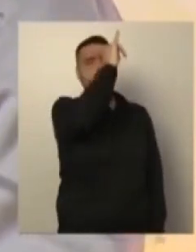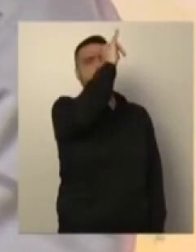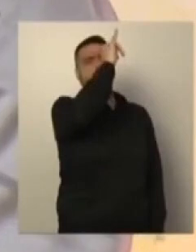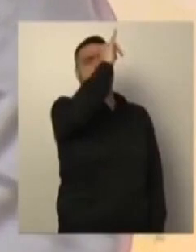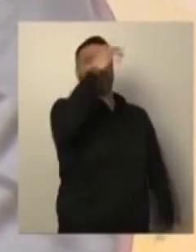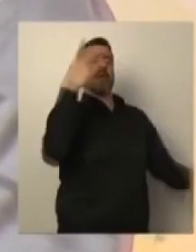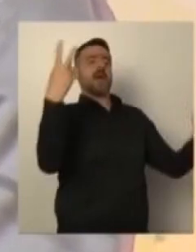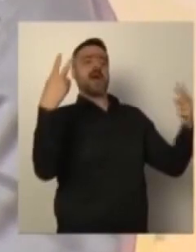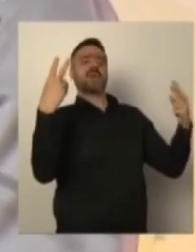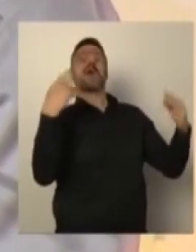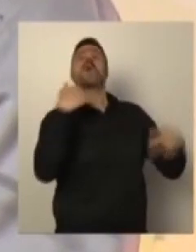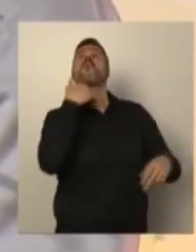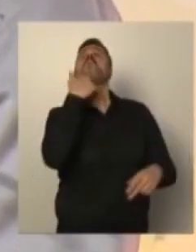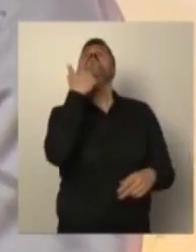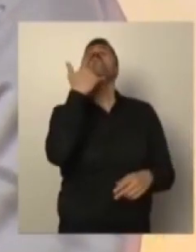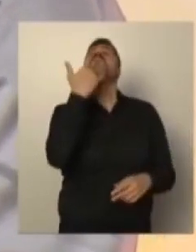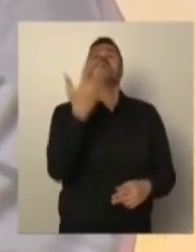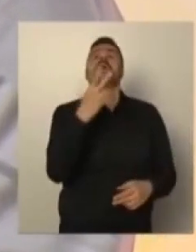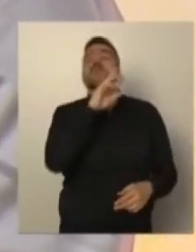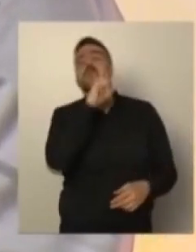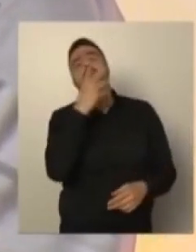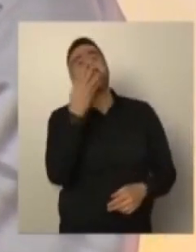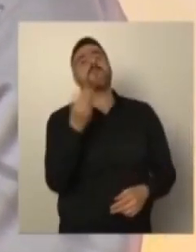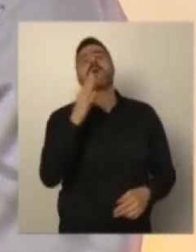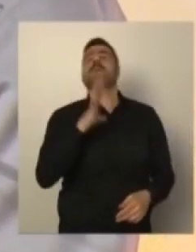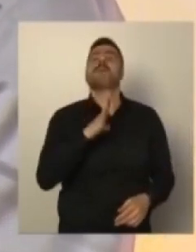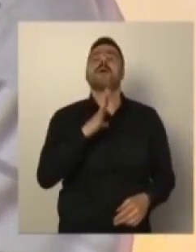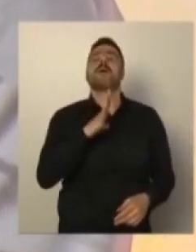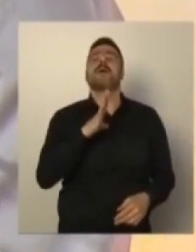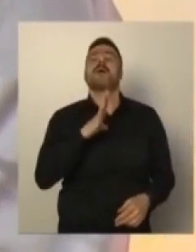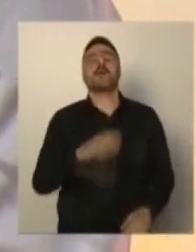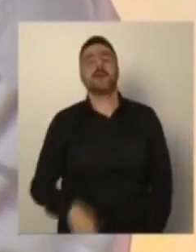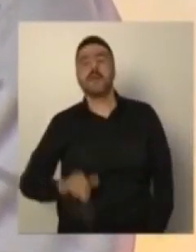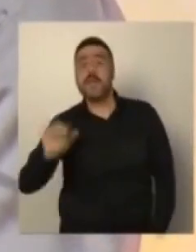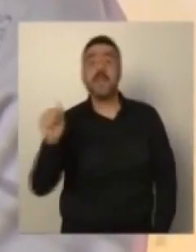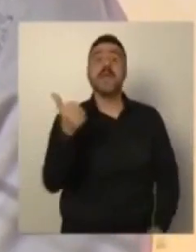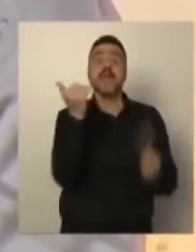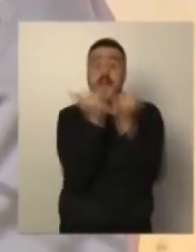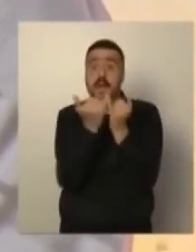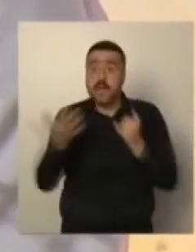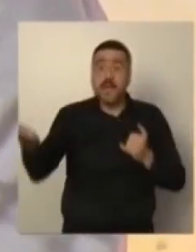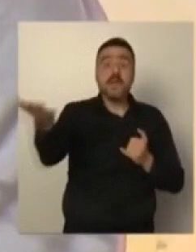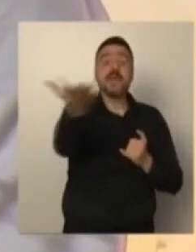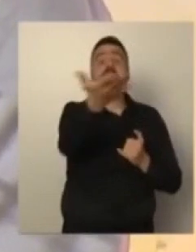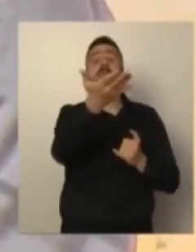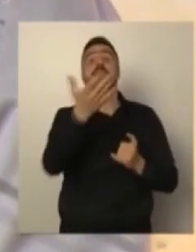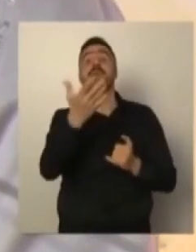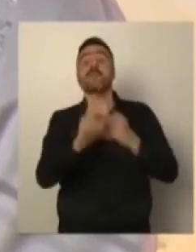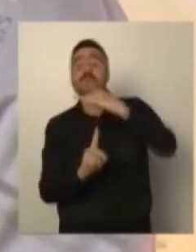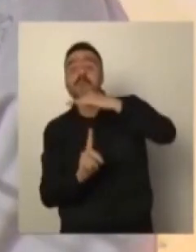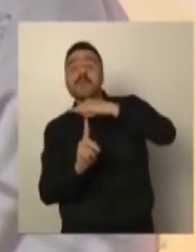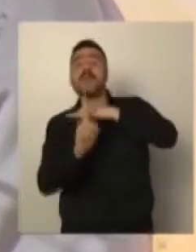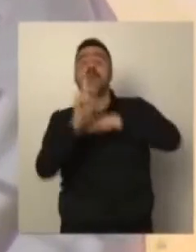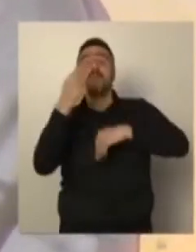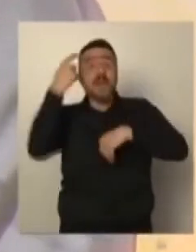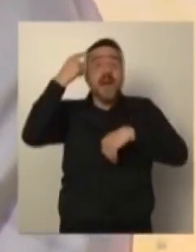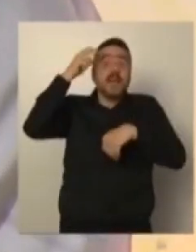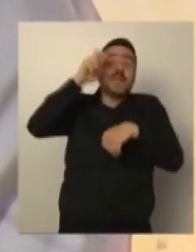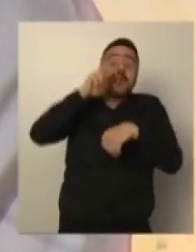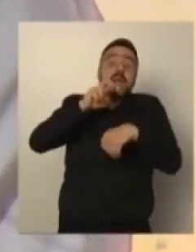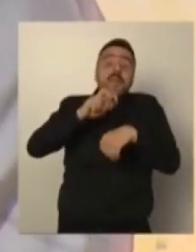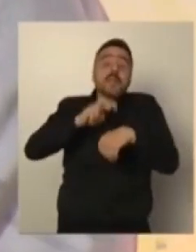şekilde uyarmış oluyor. Değerli kardeşlerim, Miraç'ın bize hatırlattığı değerlerin en